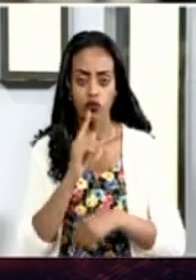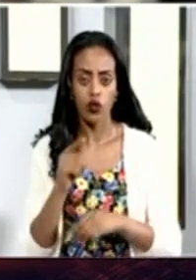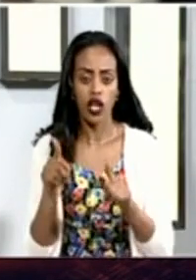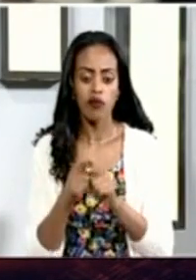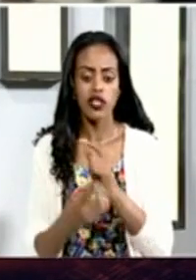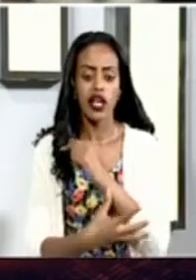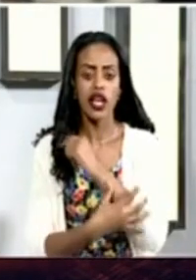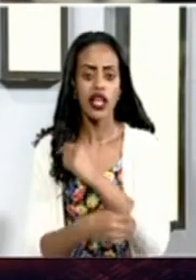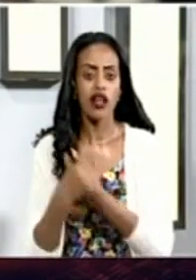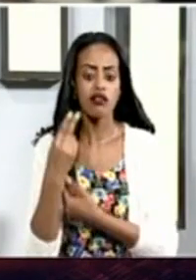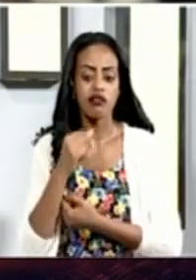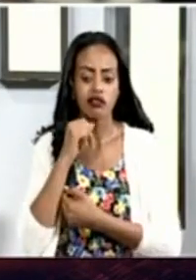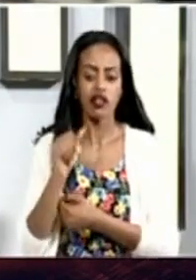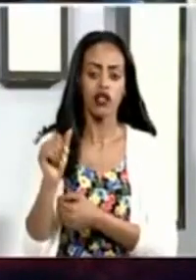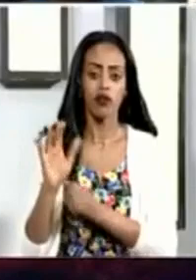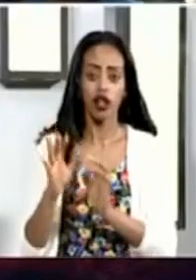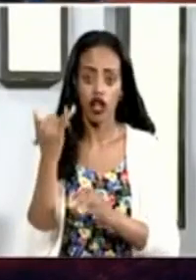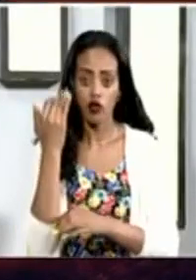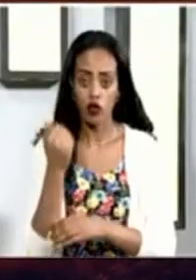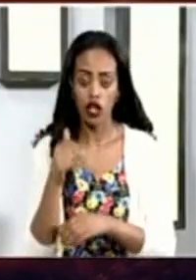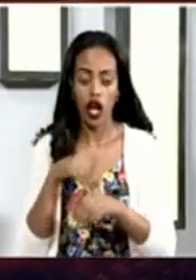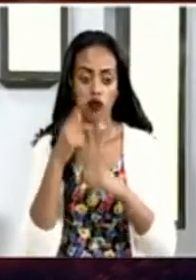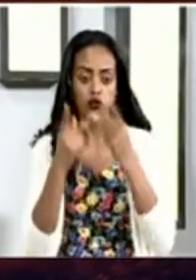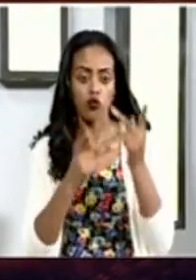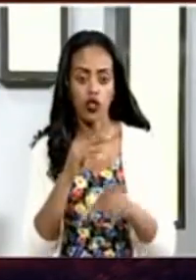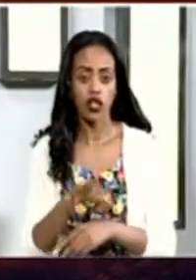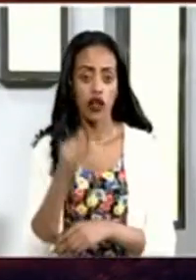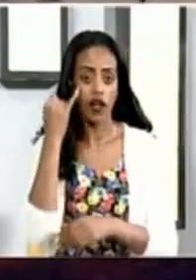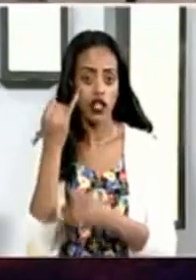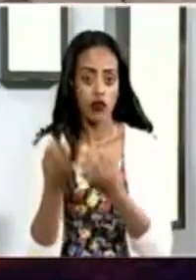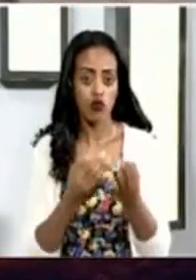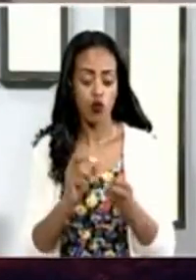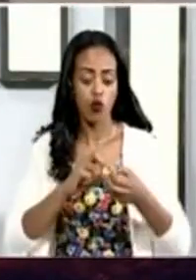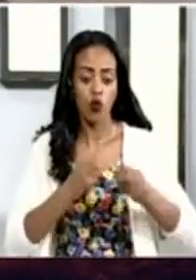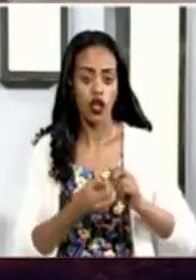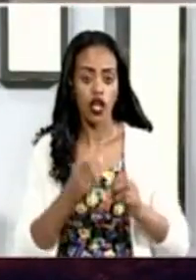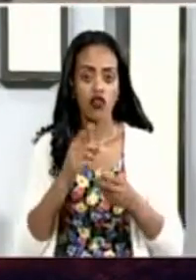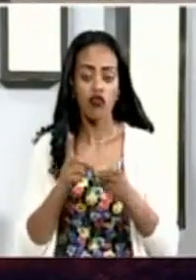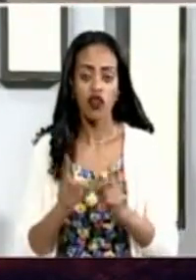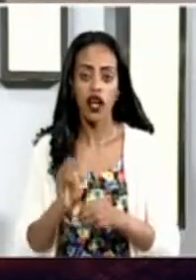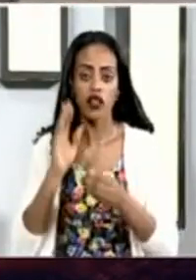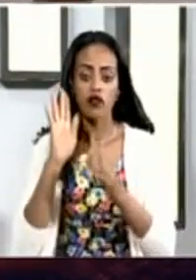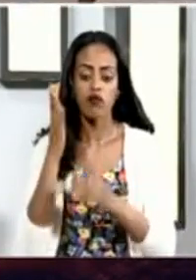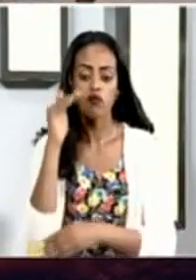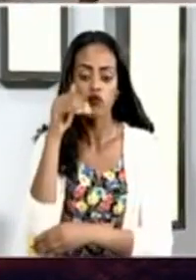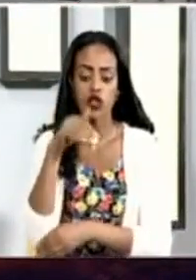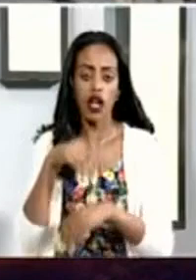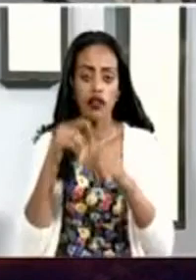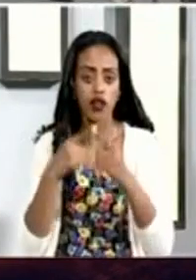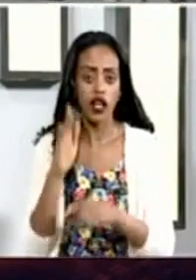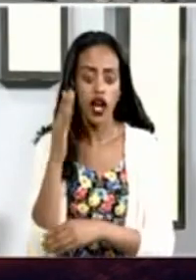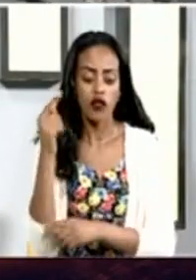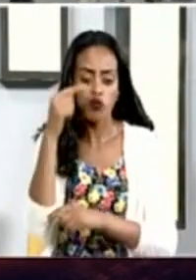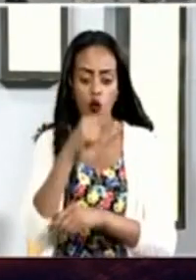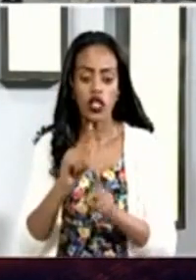نايدخا ليت أكم جرنا أنا حاسو أبتعودة رخيبنا عز الزرار بنا يوم وجنات بوجنم فرعت مشلا أبستفعل على عينة مجبي أمو